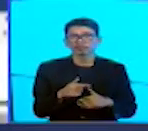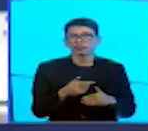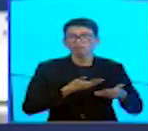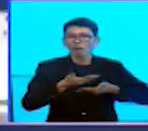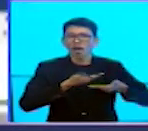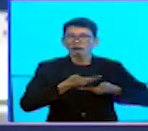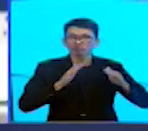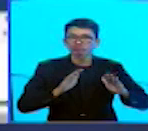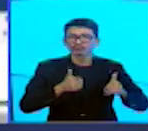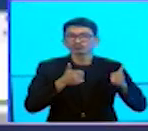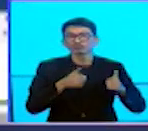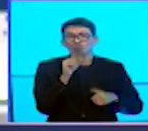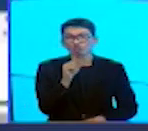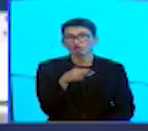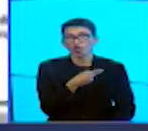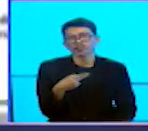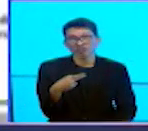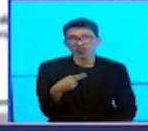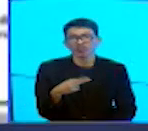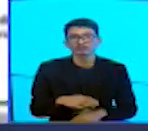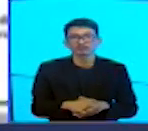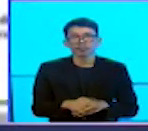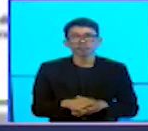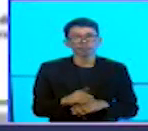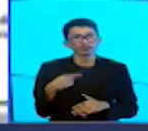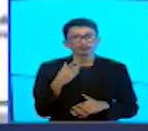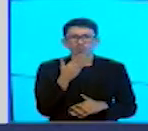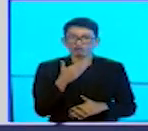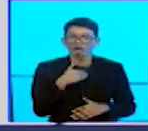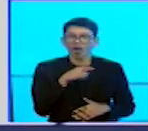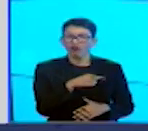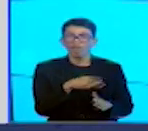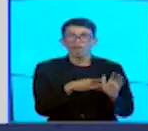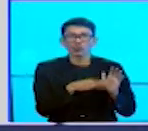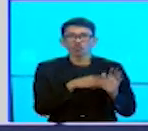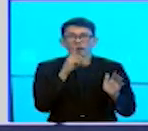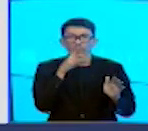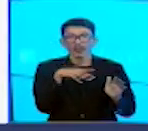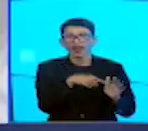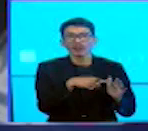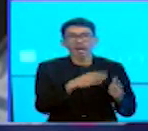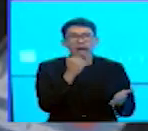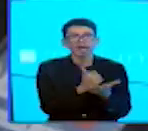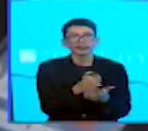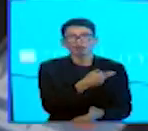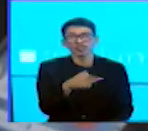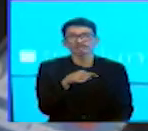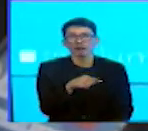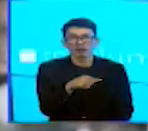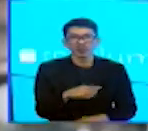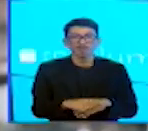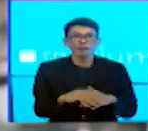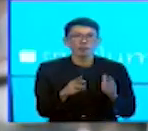untuk Indonesia, ya, bahwa punya satu kebanggaan produk dalam negeri.